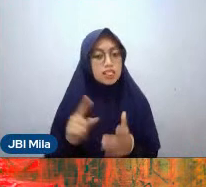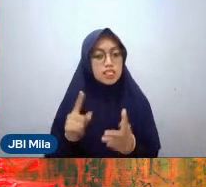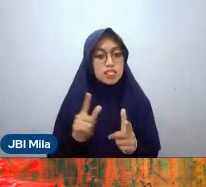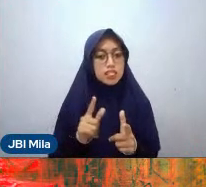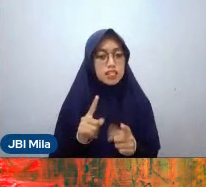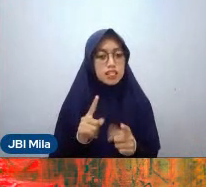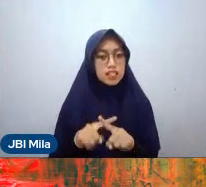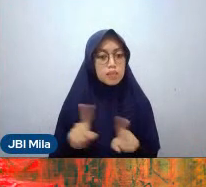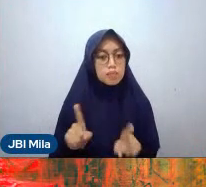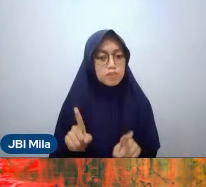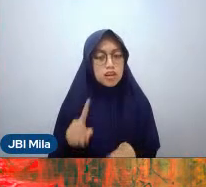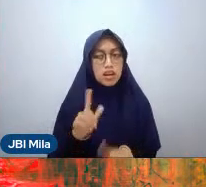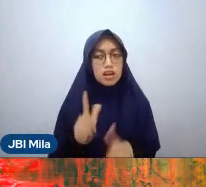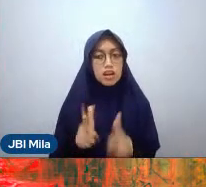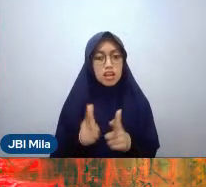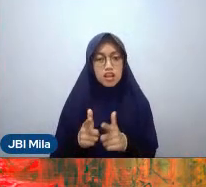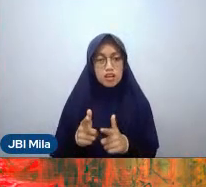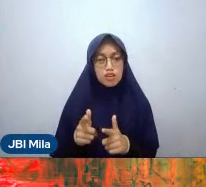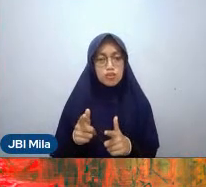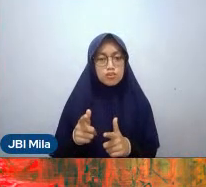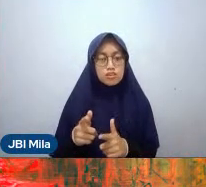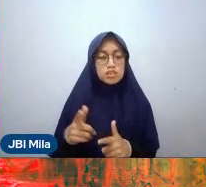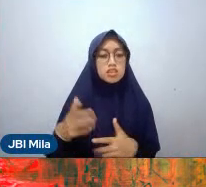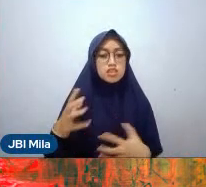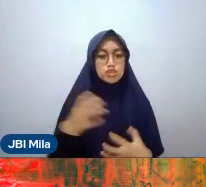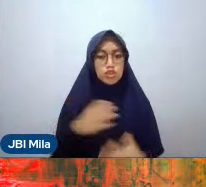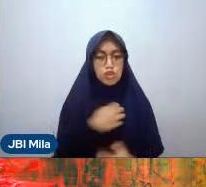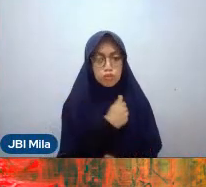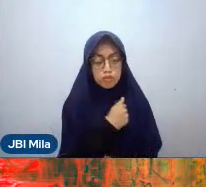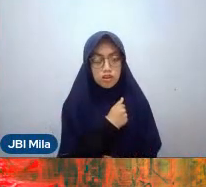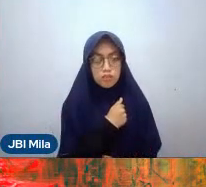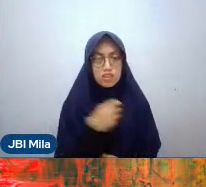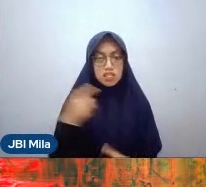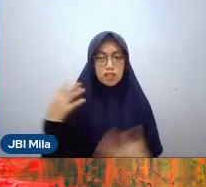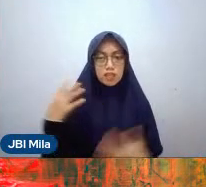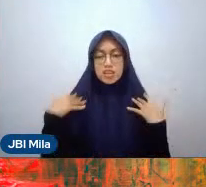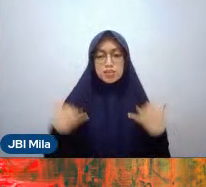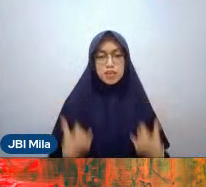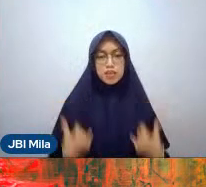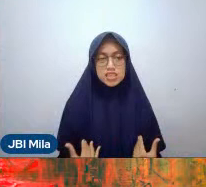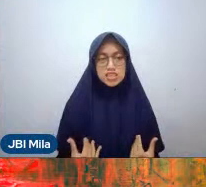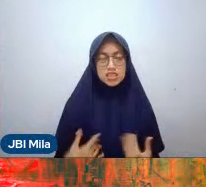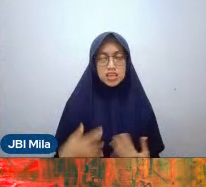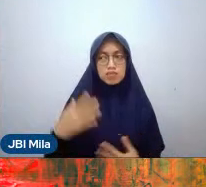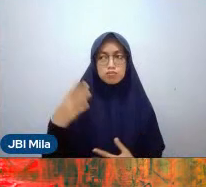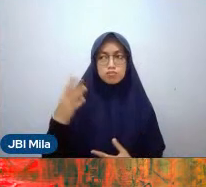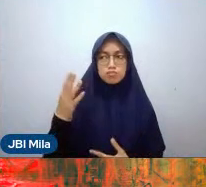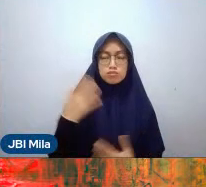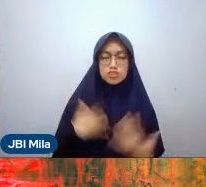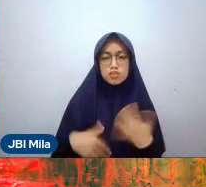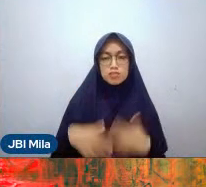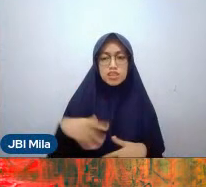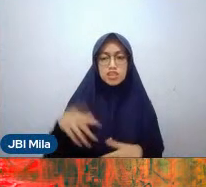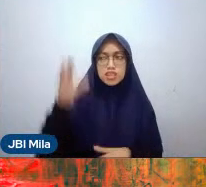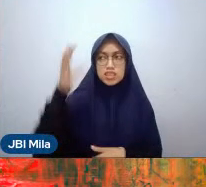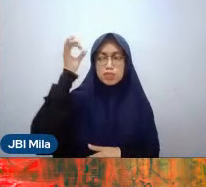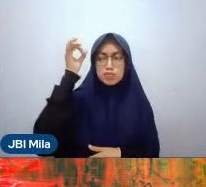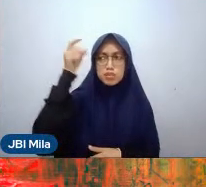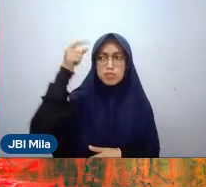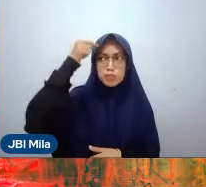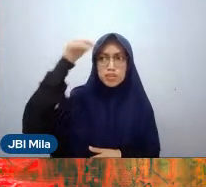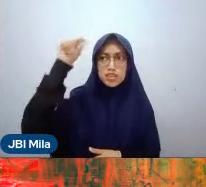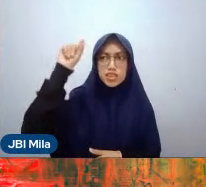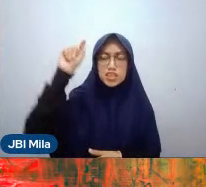nah itu mungkin emosinya emosi positif ya, emosi yang menggugah dia untuk bisa berprestasi seperti itu.